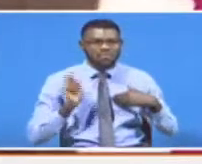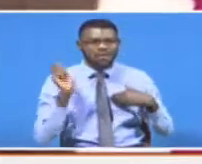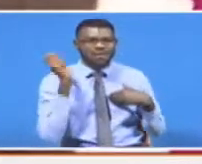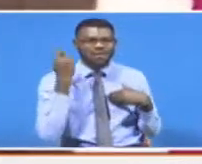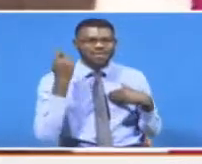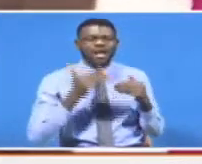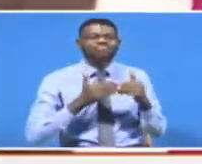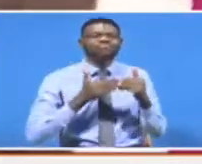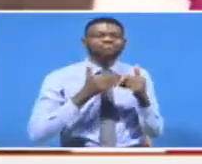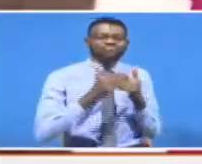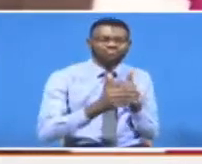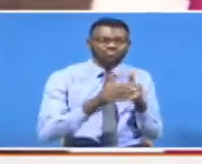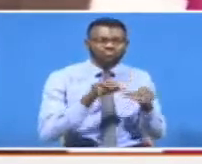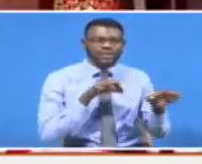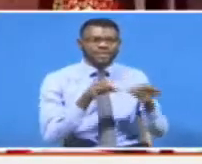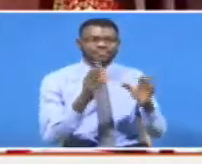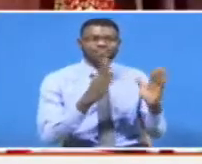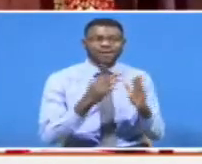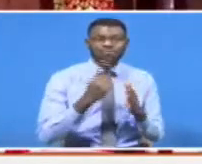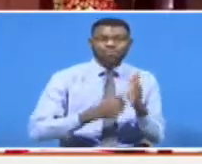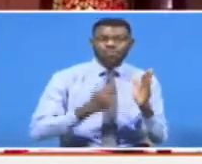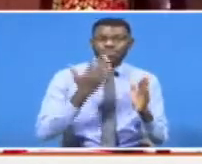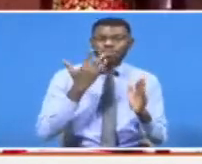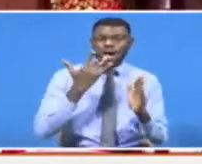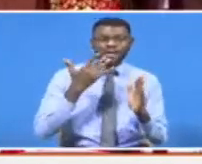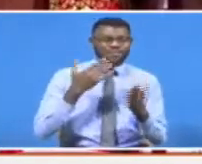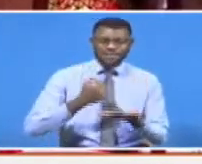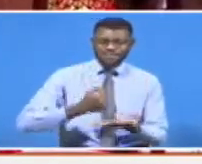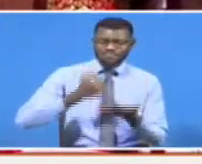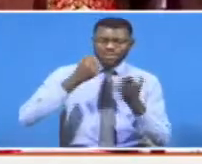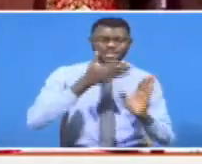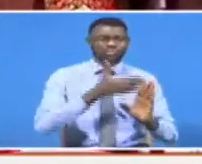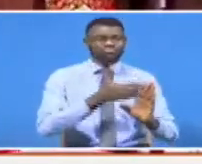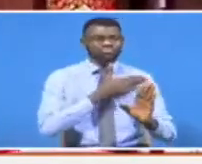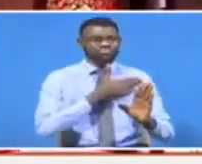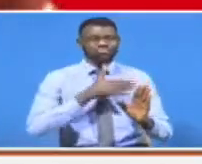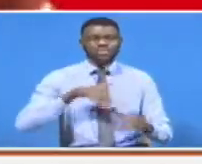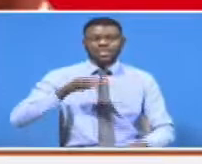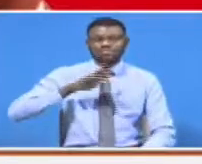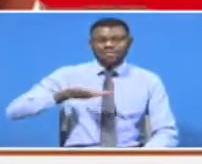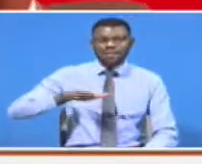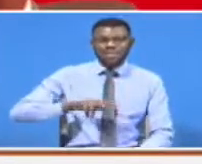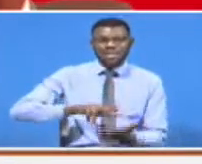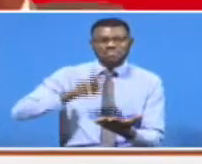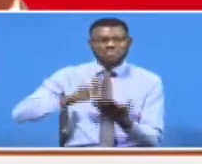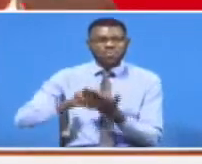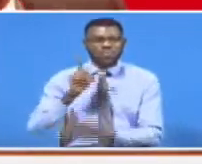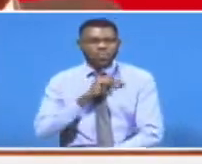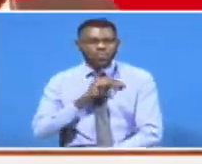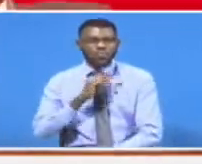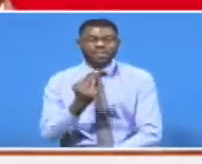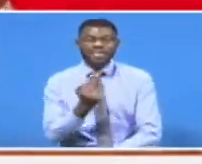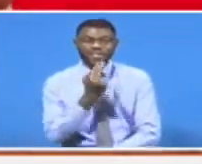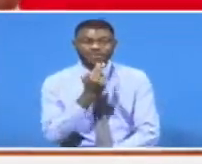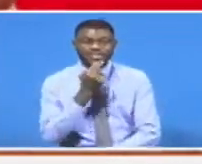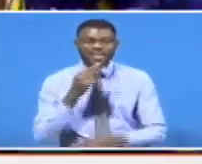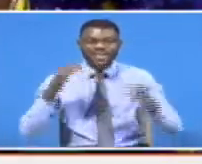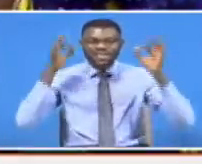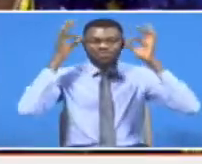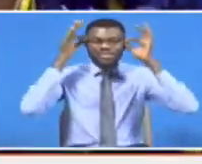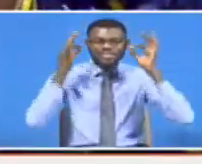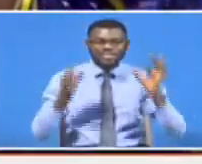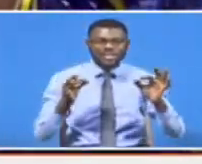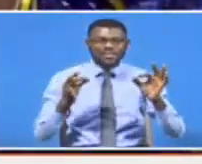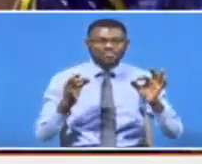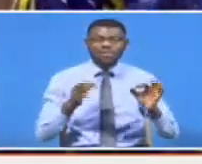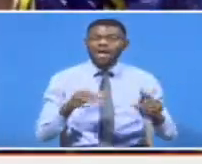kuhusu msimamo wao dhidi ya mapendekezo ya bajeti yaliyopitishwa bungeni. Tuesday is the determinant, as